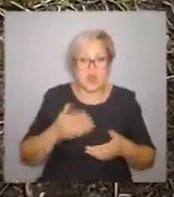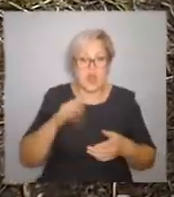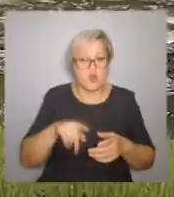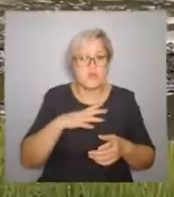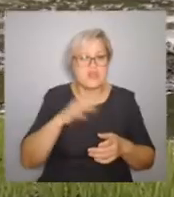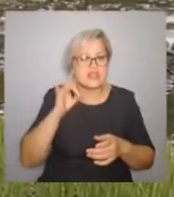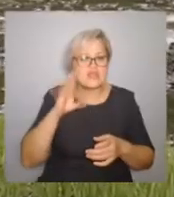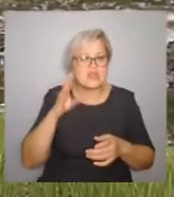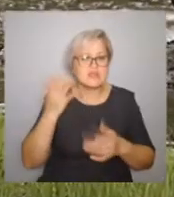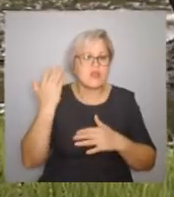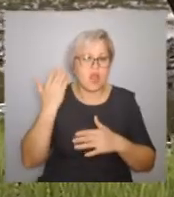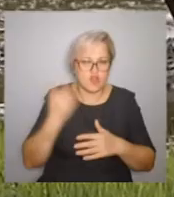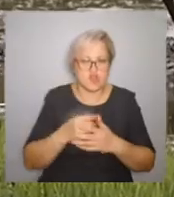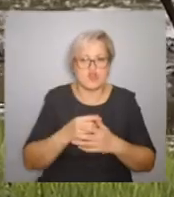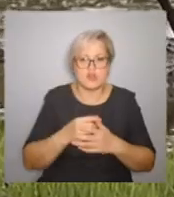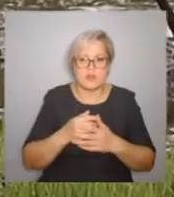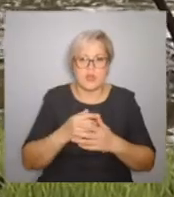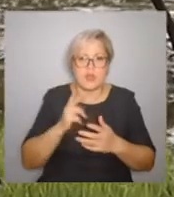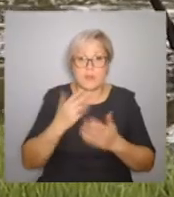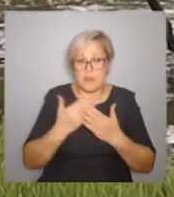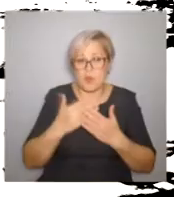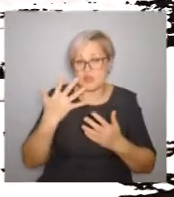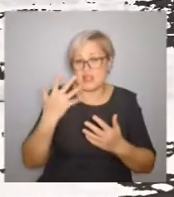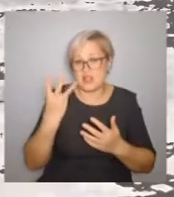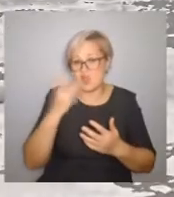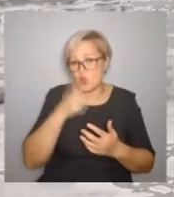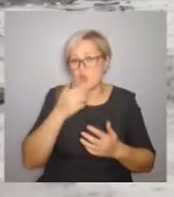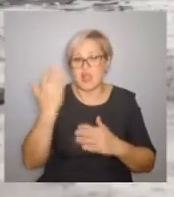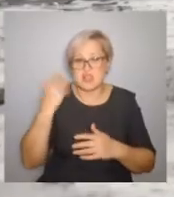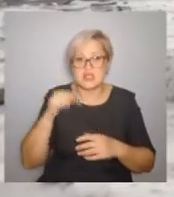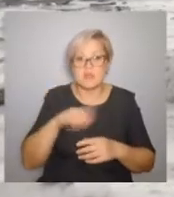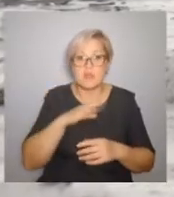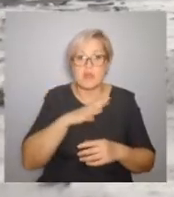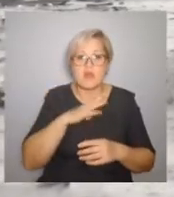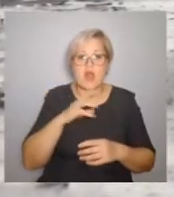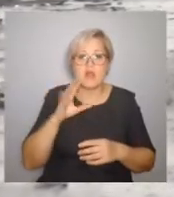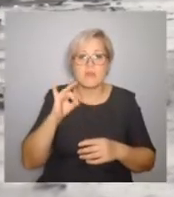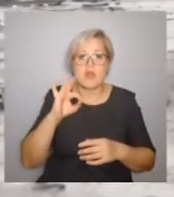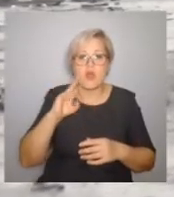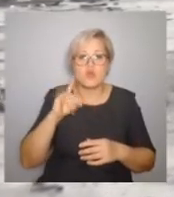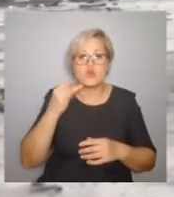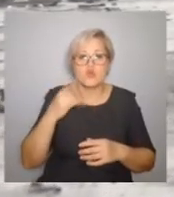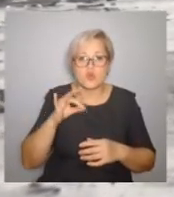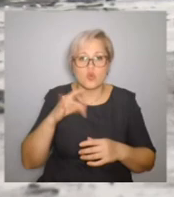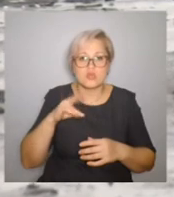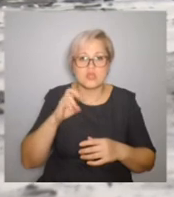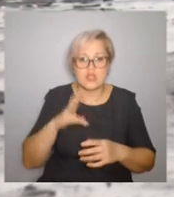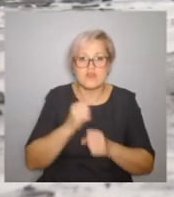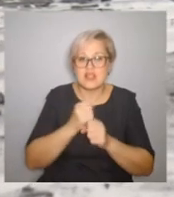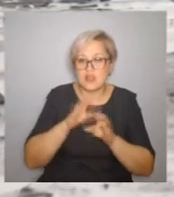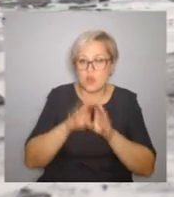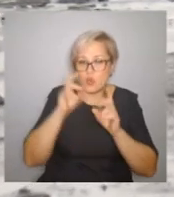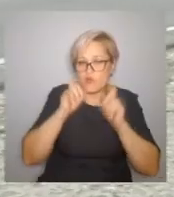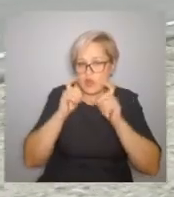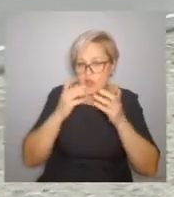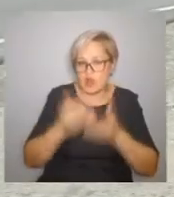года назад здесь побывал биолог Юрий Гордеев, сделав такую вот фотографию. То, что можно принять за простой валежник на дне, на самом деле кости и зубы